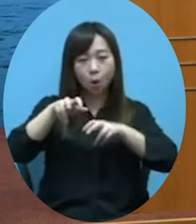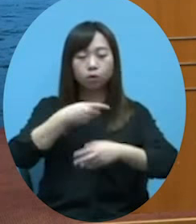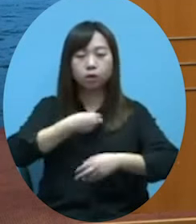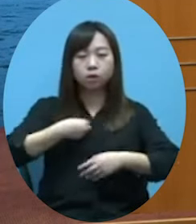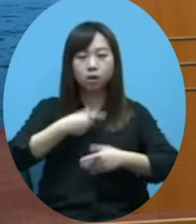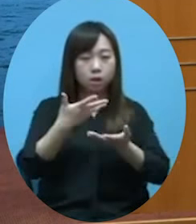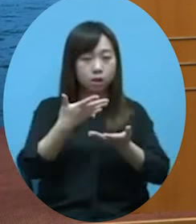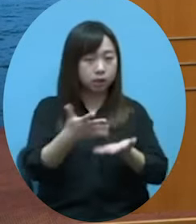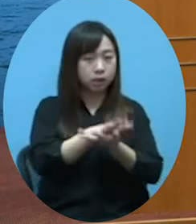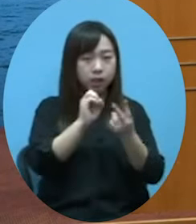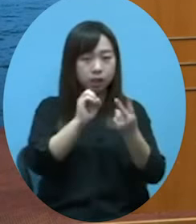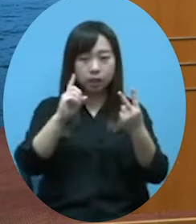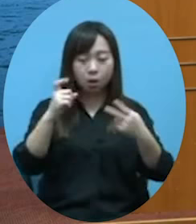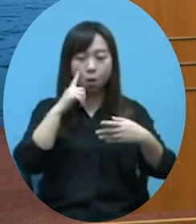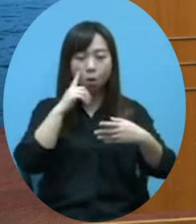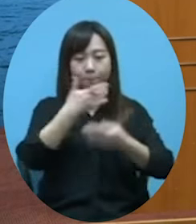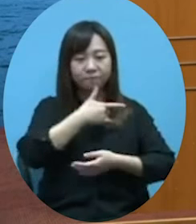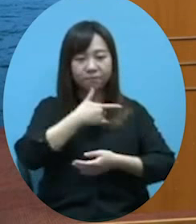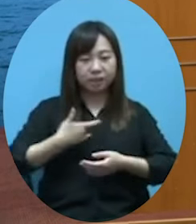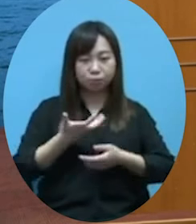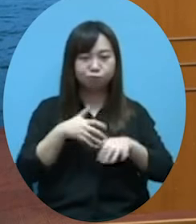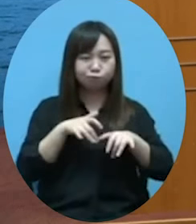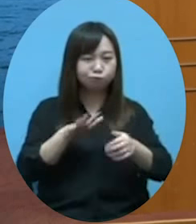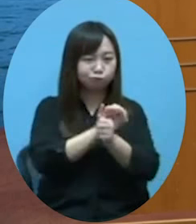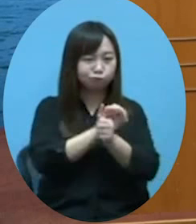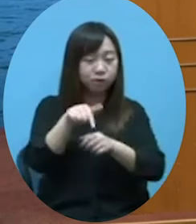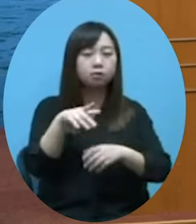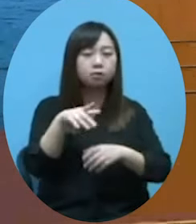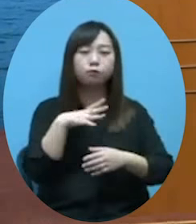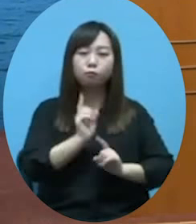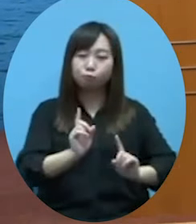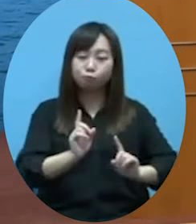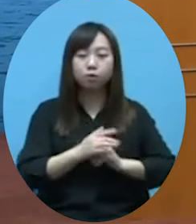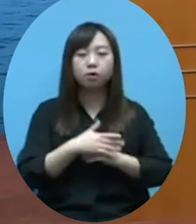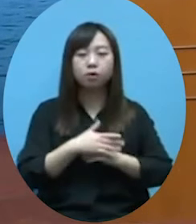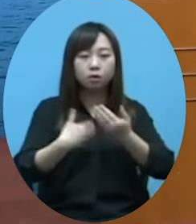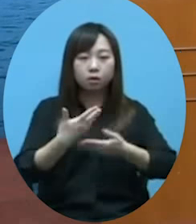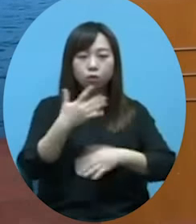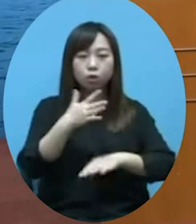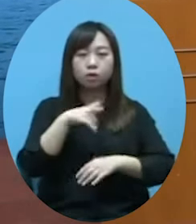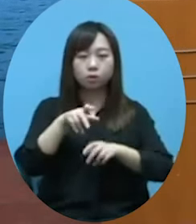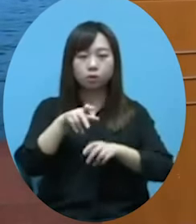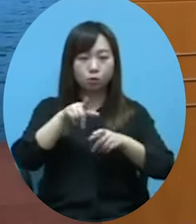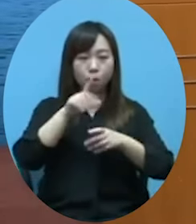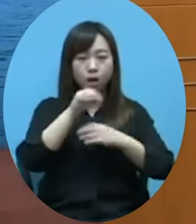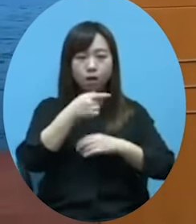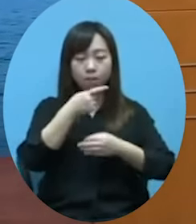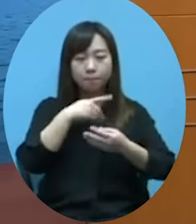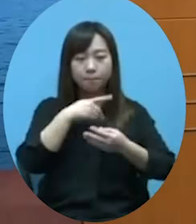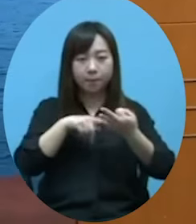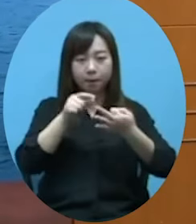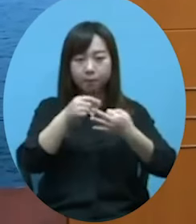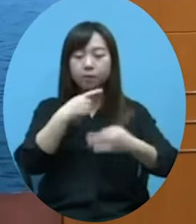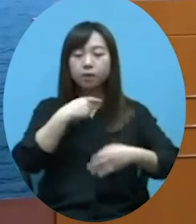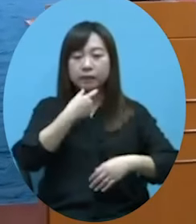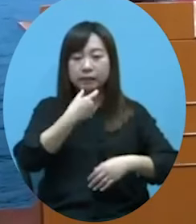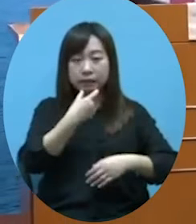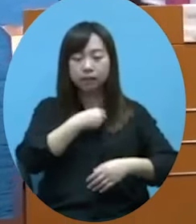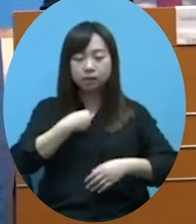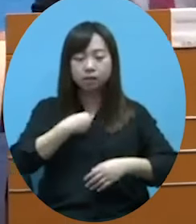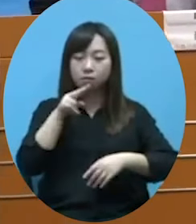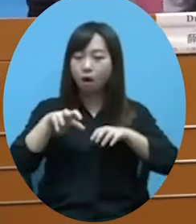地2019冠狀病毒病個案的最新情況之後我們就請薛醫生講回關於一隻九隻感染的個